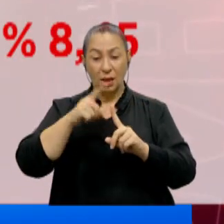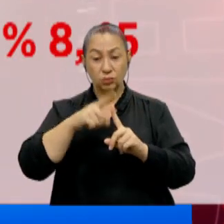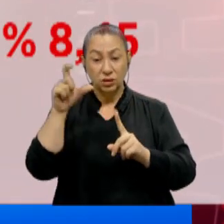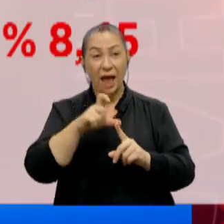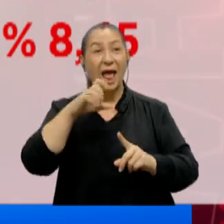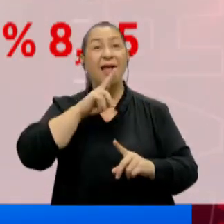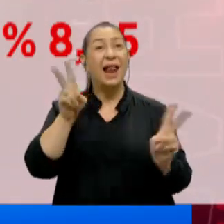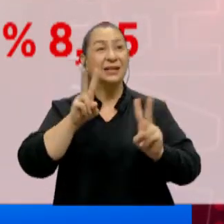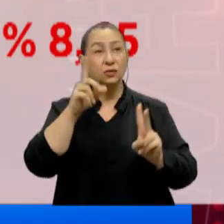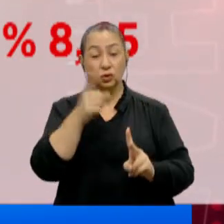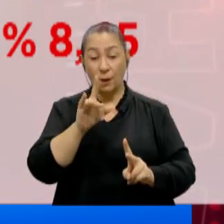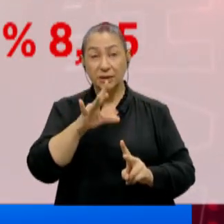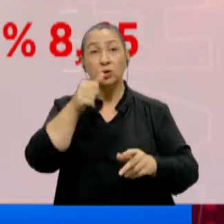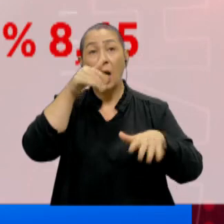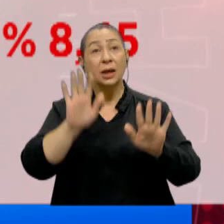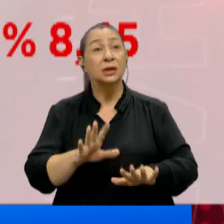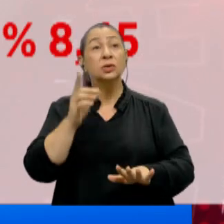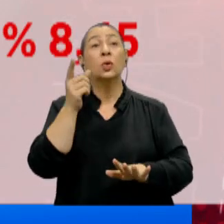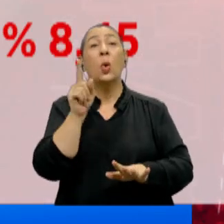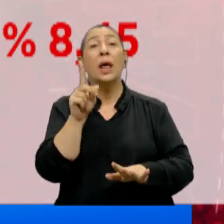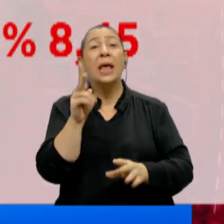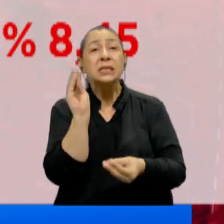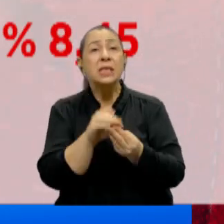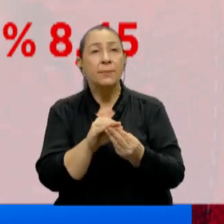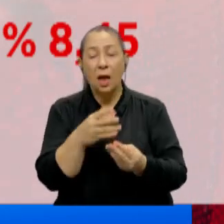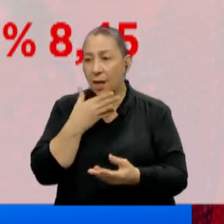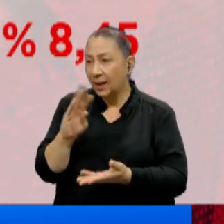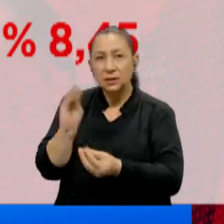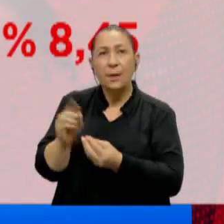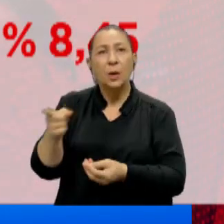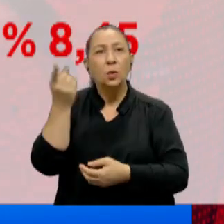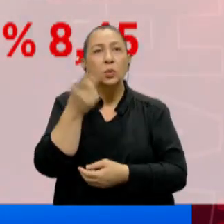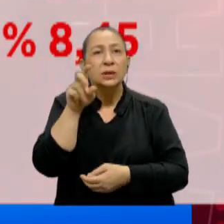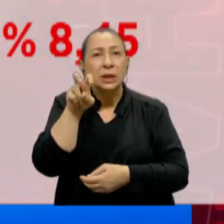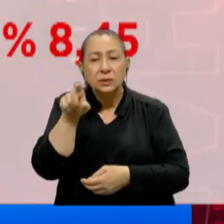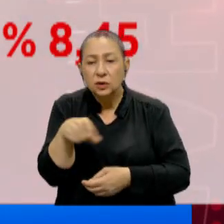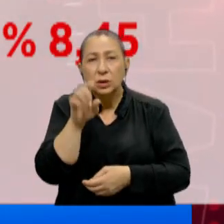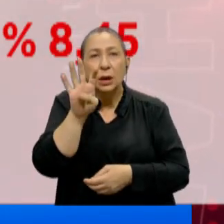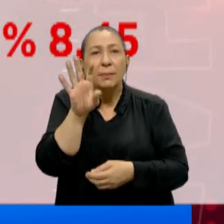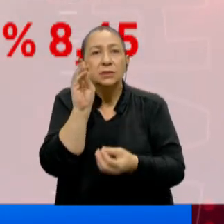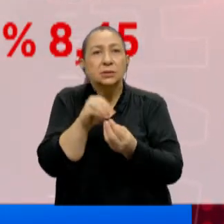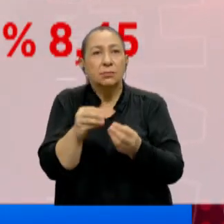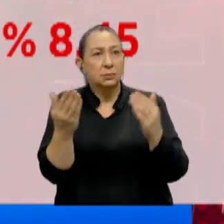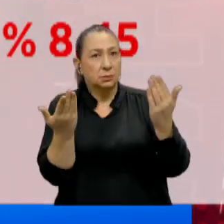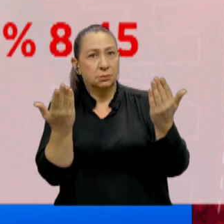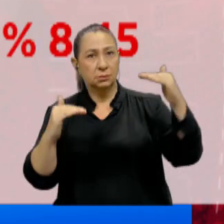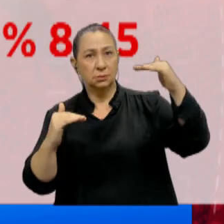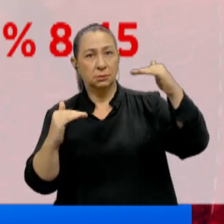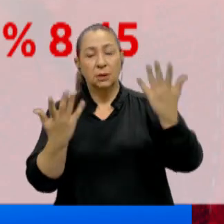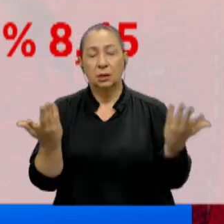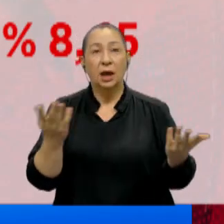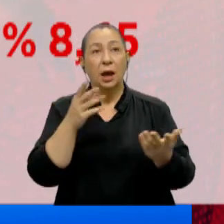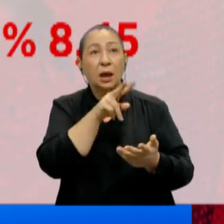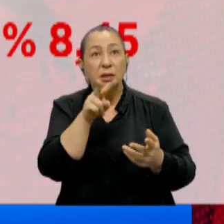bile elektriğe %15, doğalgaza %12 zam geldi. Emekliye ise %8,45 zam yapıldı. İki kalemde